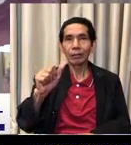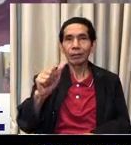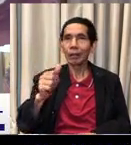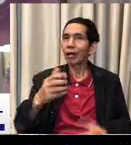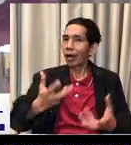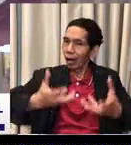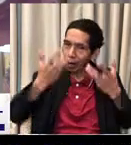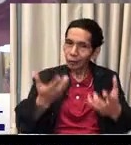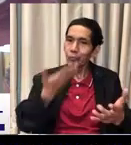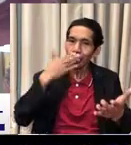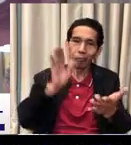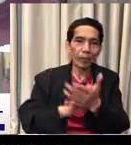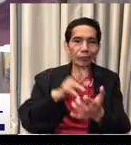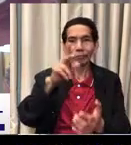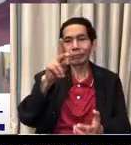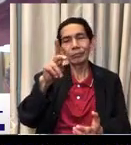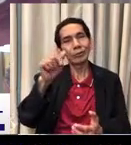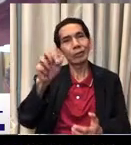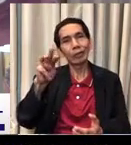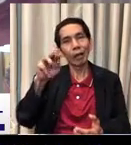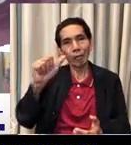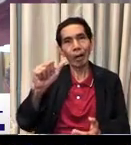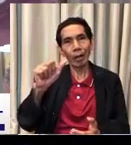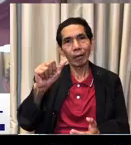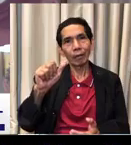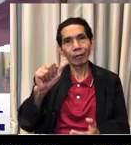Mabigat, bumalik yung gaba.